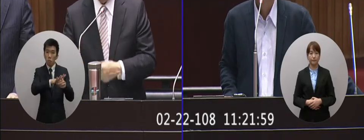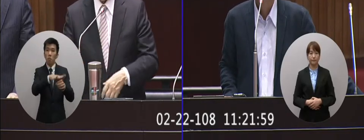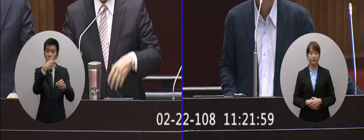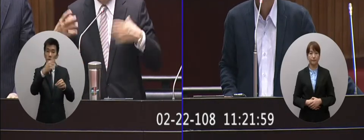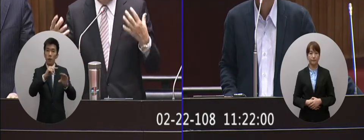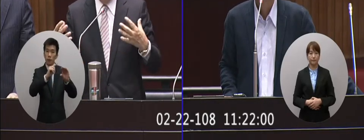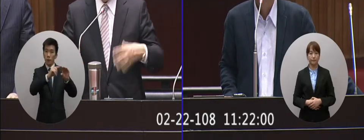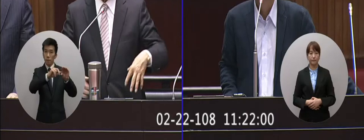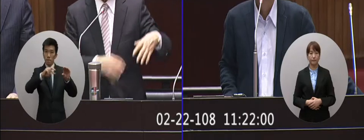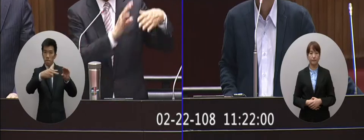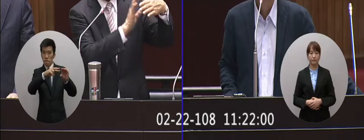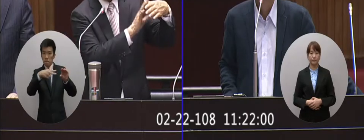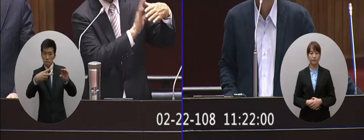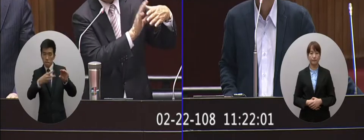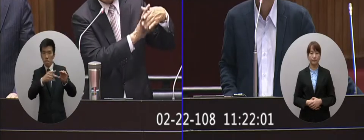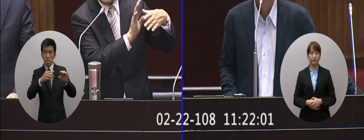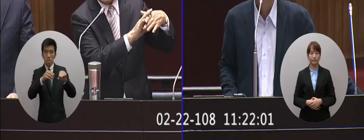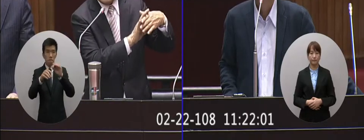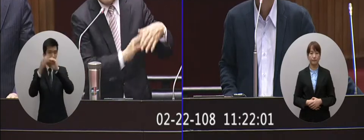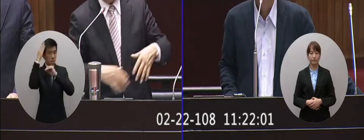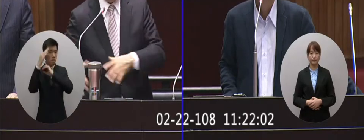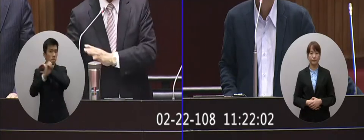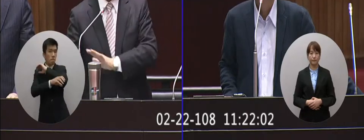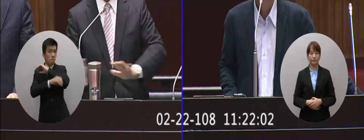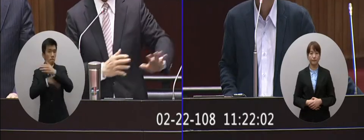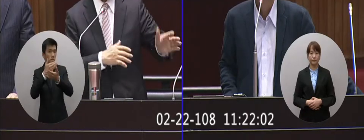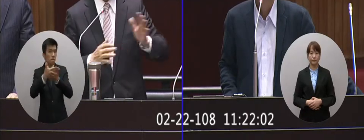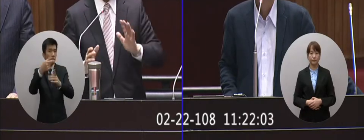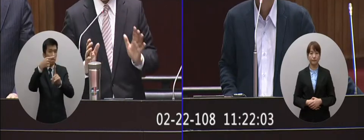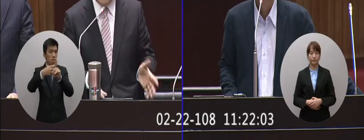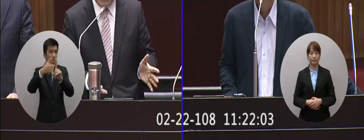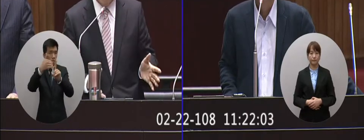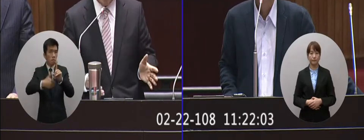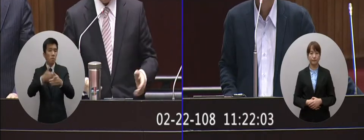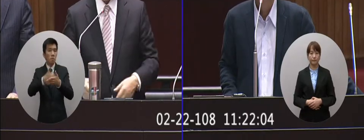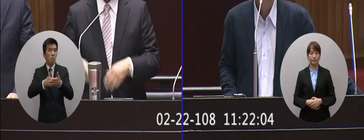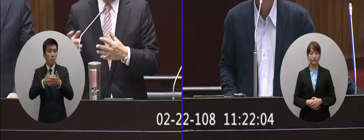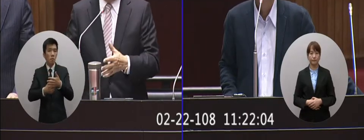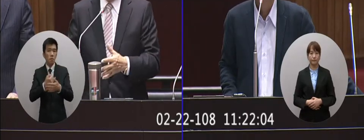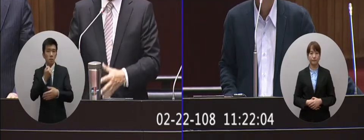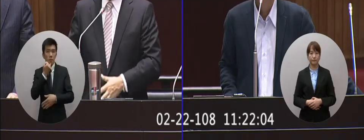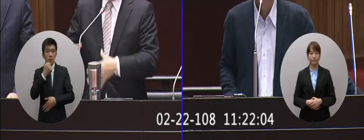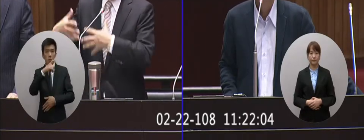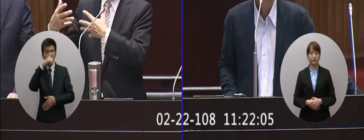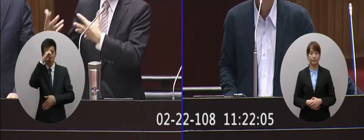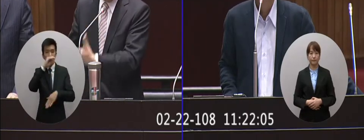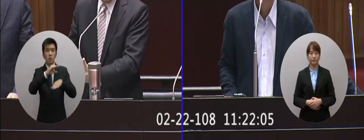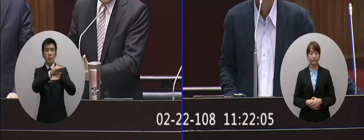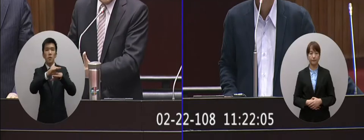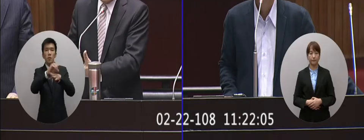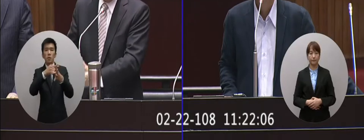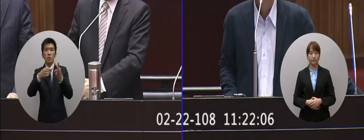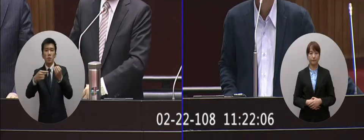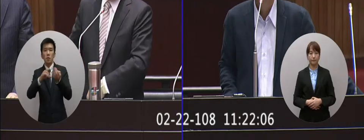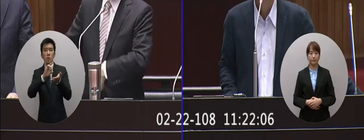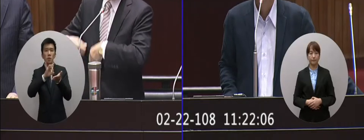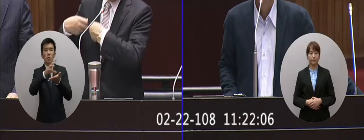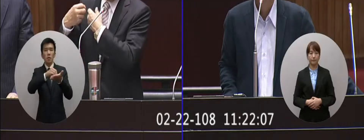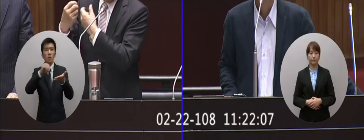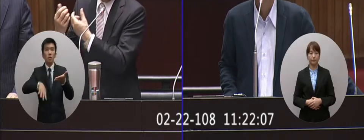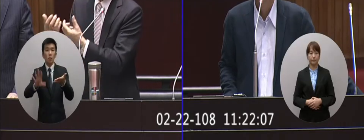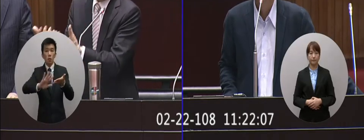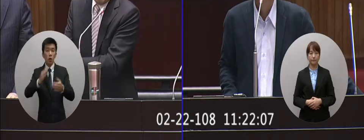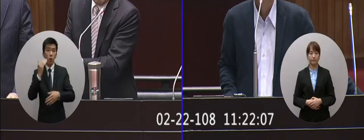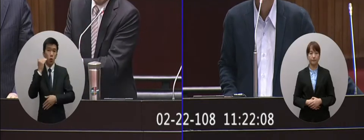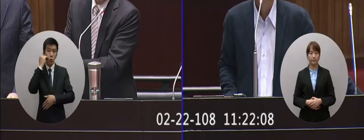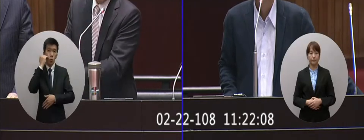法，好达到这个目的，唔免淘汰遮侪车。所以，若要买新车，安怎